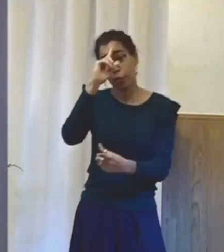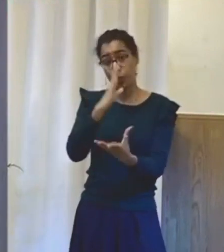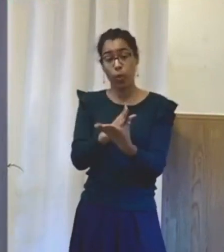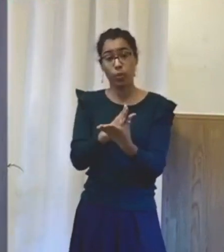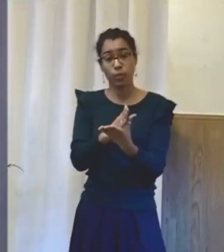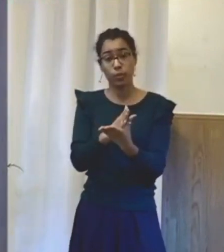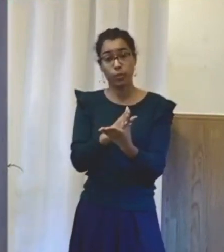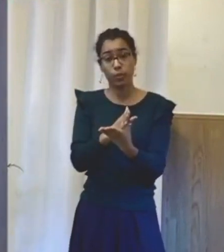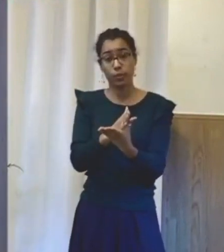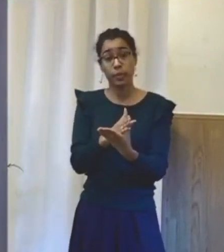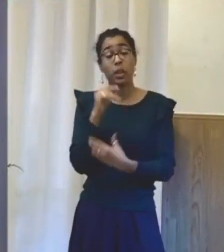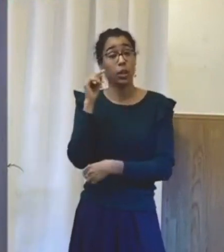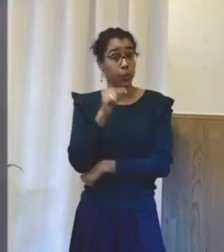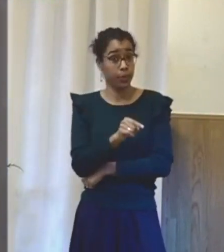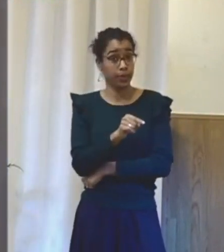Oui,